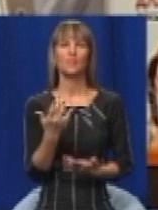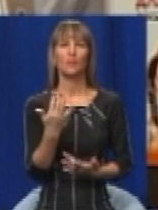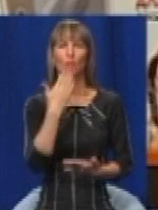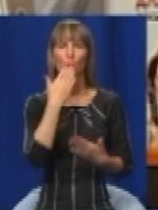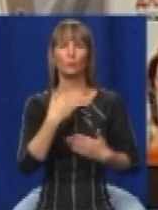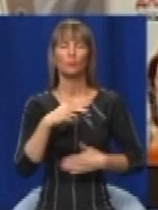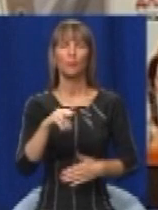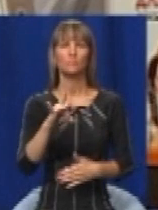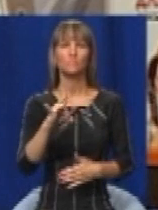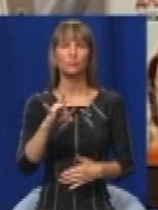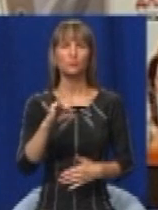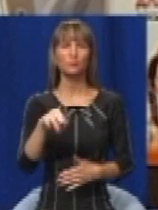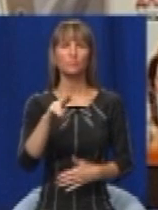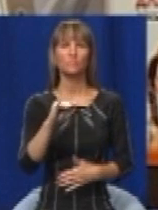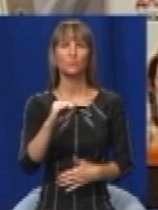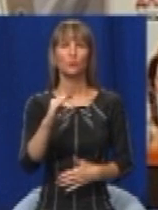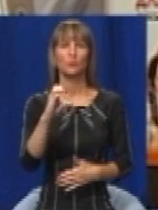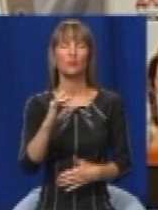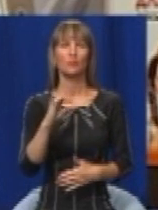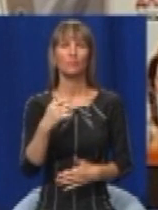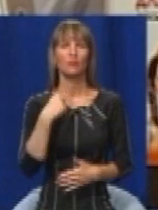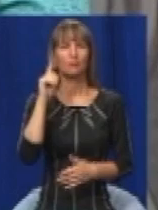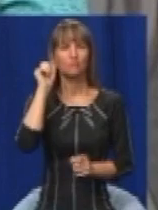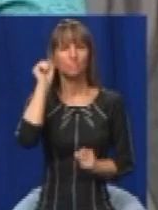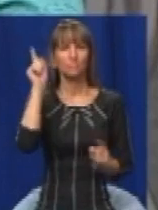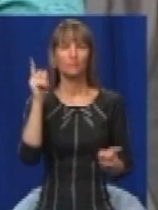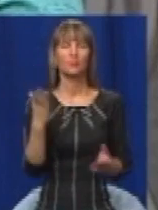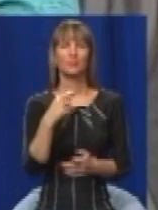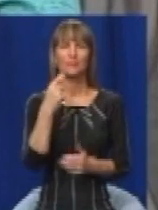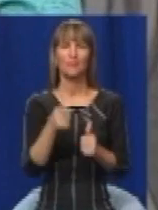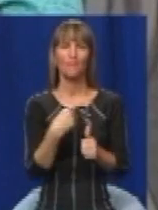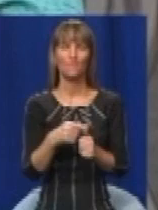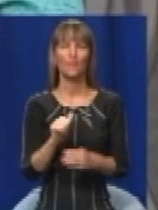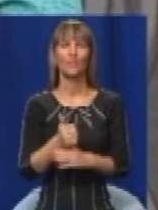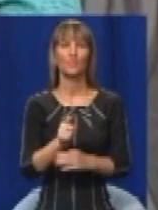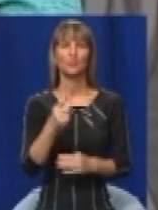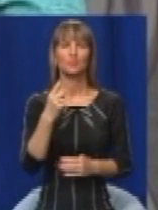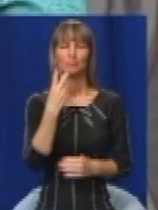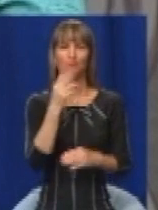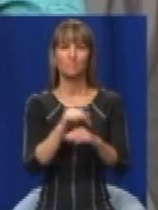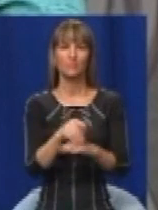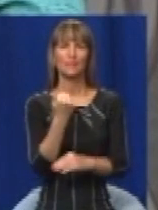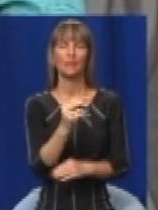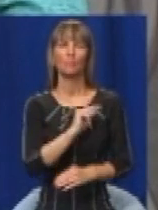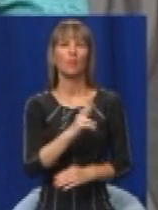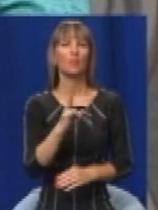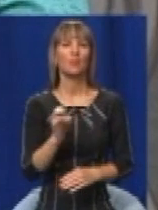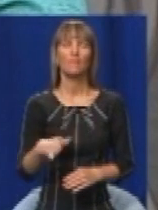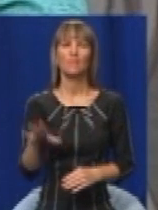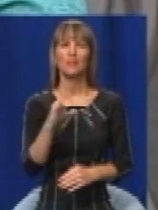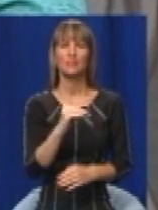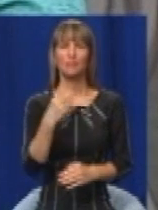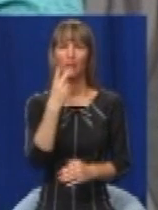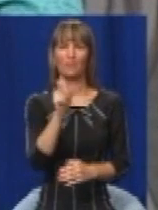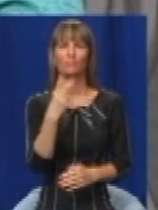любимых продюсеров, но я не помню, как их зовут. Але головне так, що ти помічаєш їх роботу, оскільки не всі глядачі дивляться якийсь певний